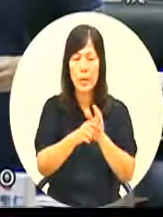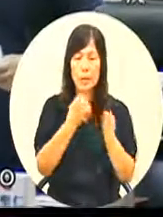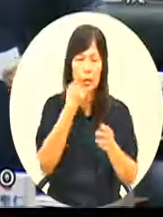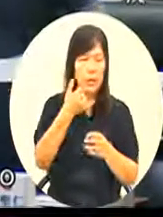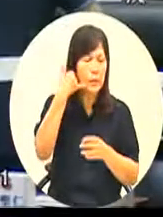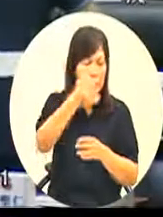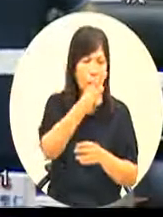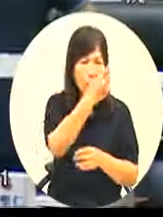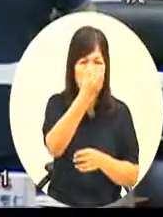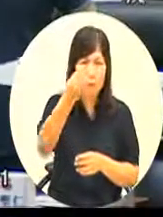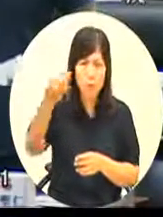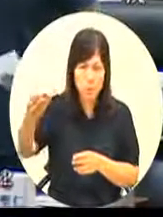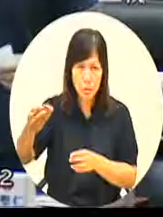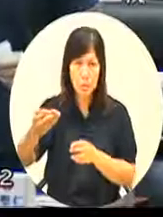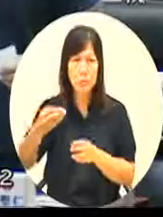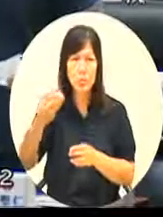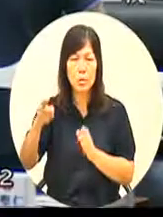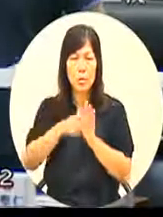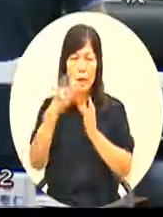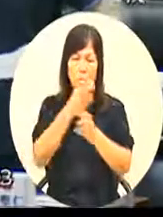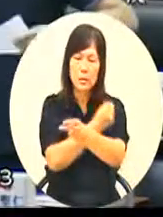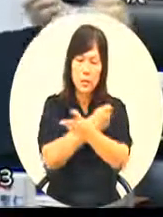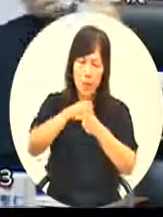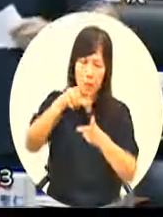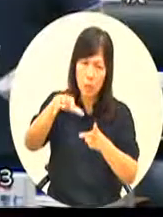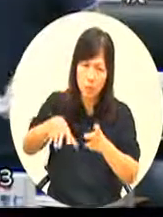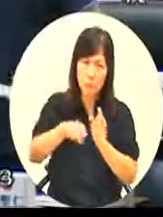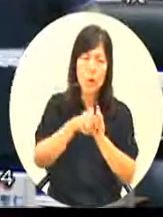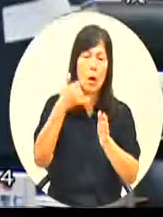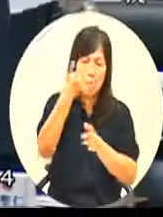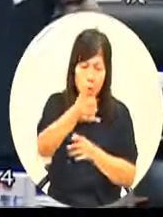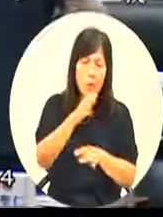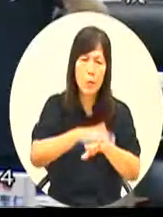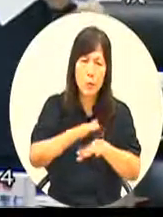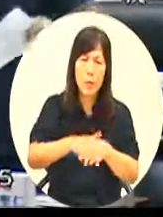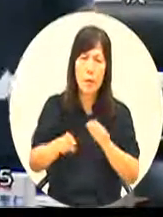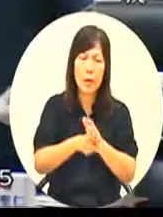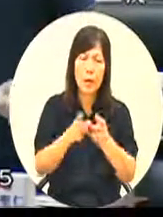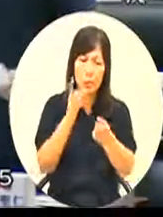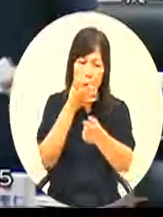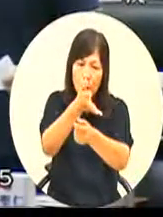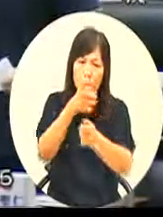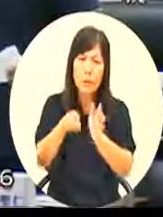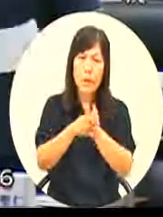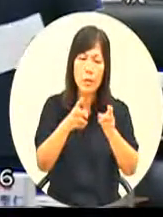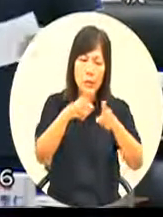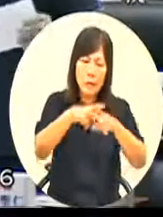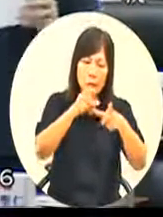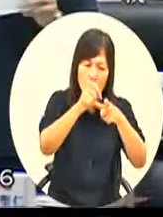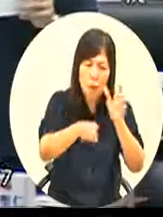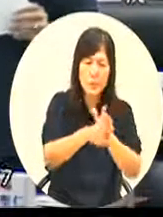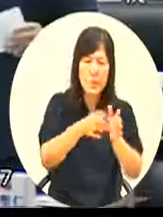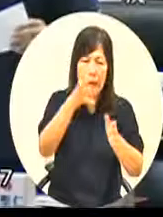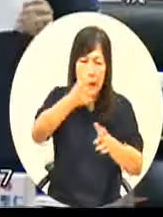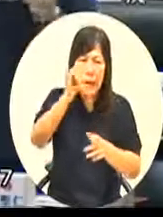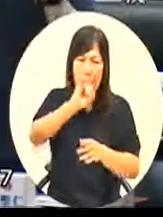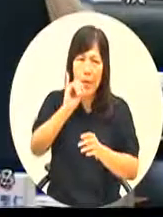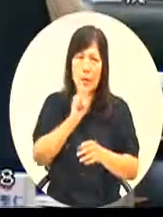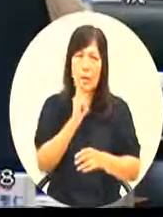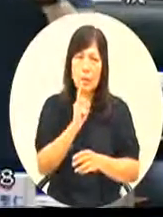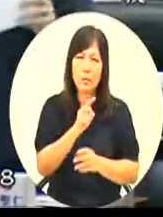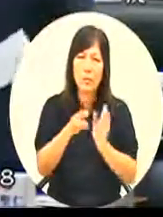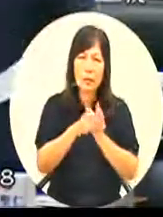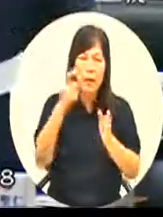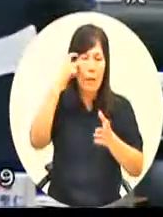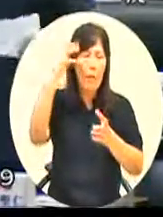工局，那劳工局可能会来做一个稽查。那做这个稽查，对这些小型工厂的老板娘来讲，